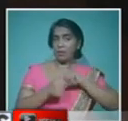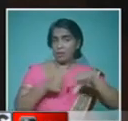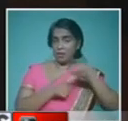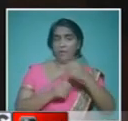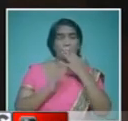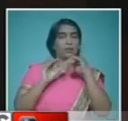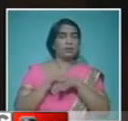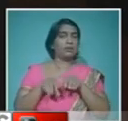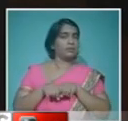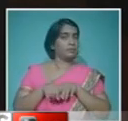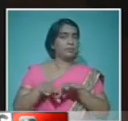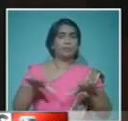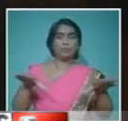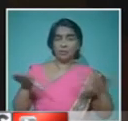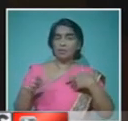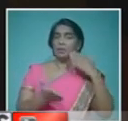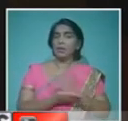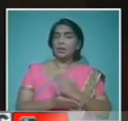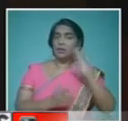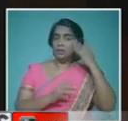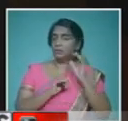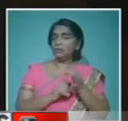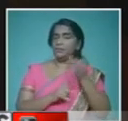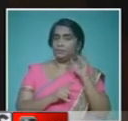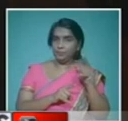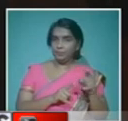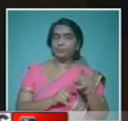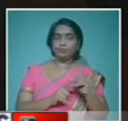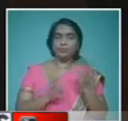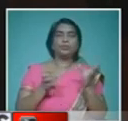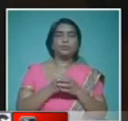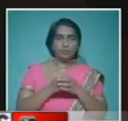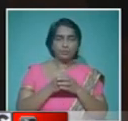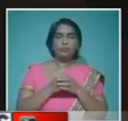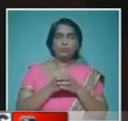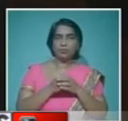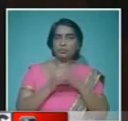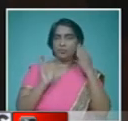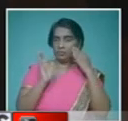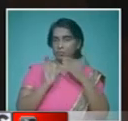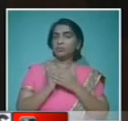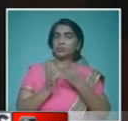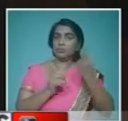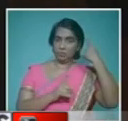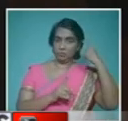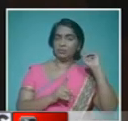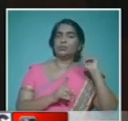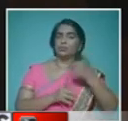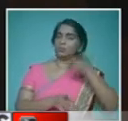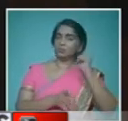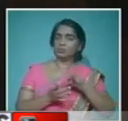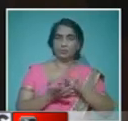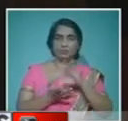පාසල් තුල පැතිරී යාම වැළැක්වීම සඳහා විශේෂ ජනාධිපති කාර්ය සාධක බලකායක් පිටවීම පිළිබඳ යෝජනාවකුත් ඊයේ සම්මත කරනු